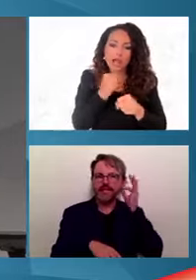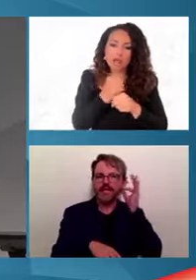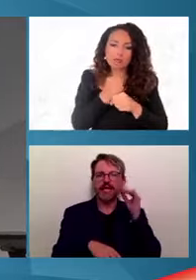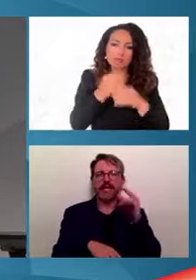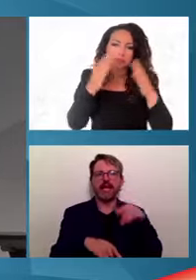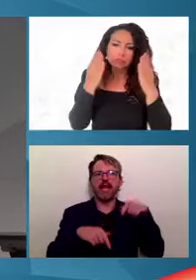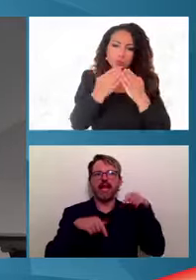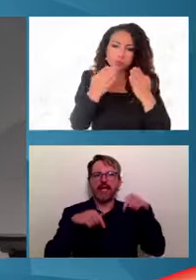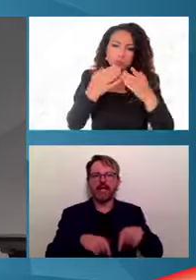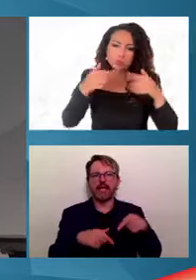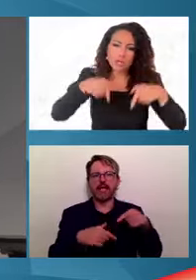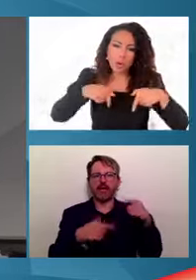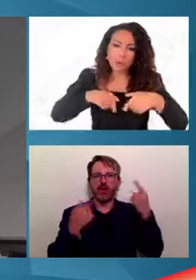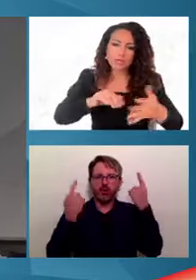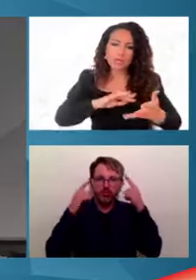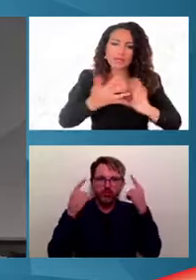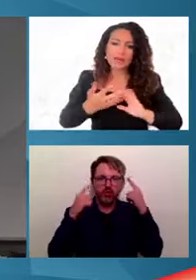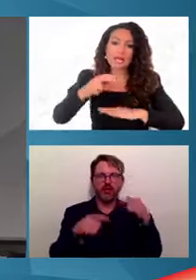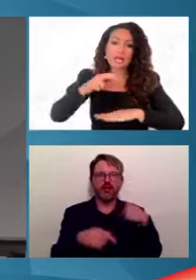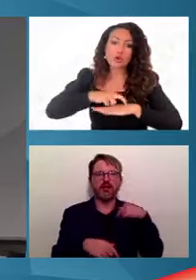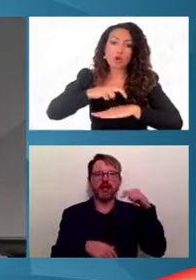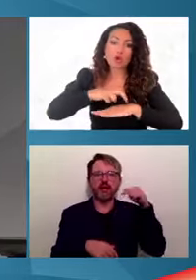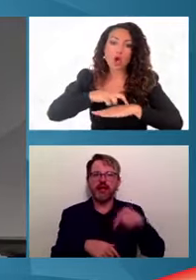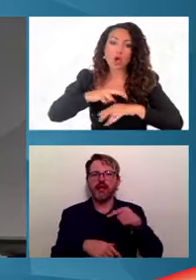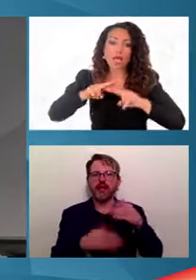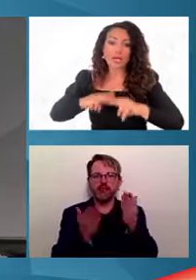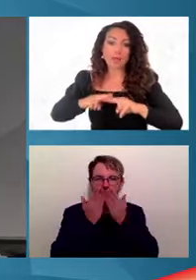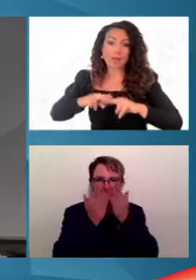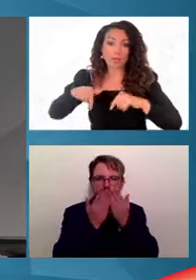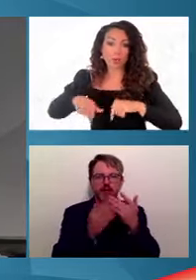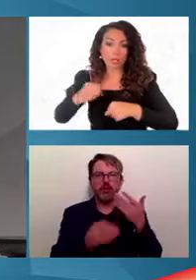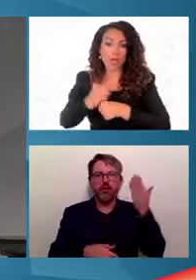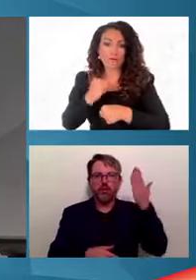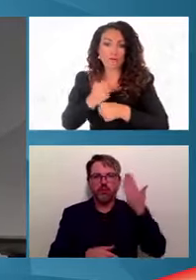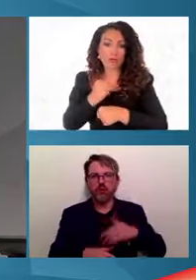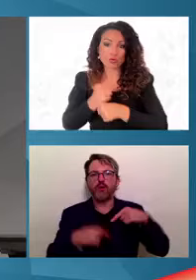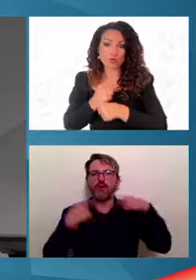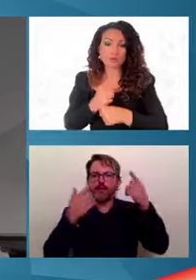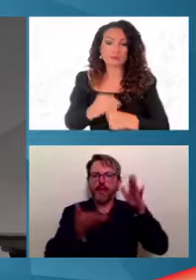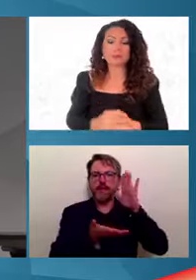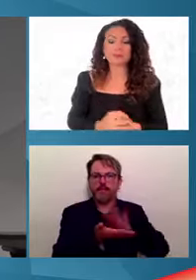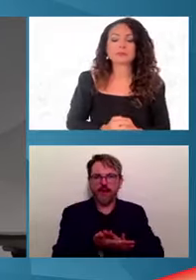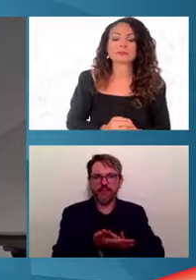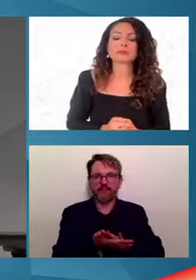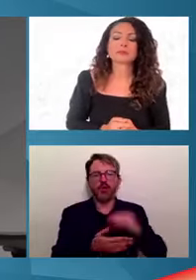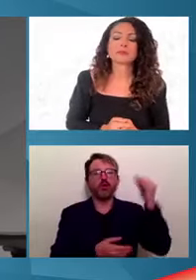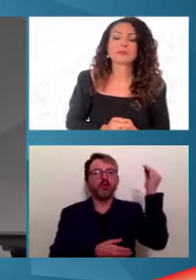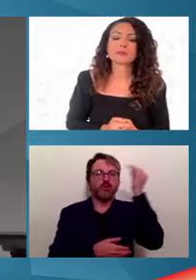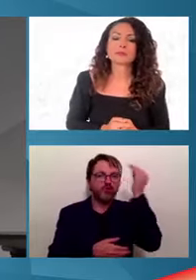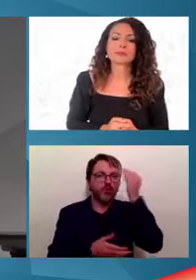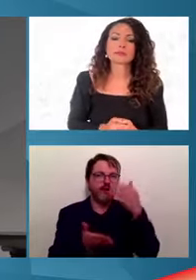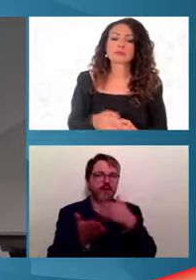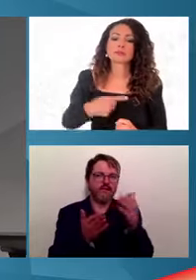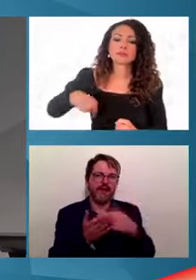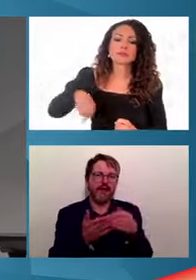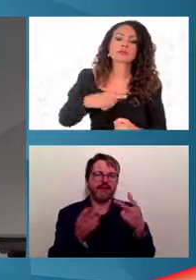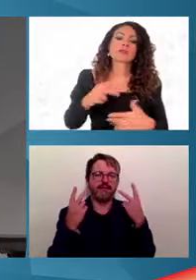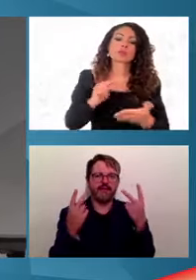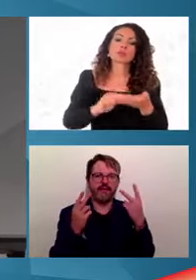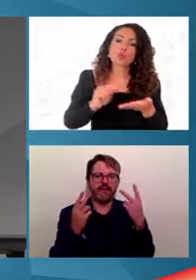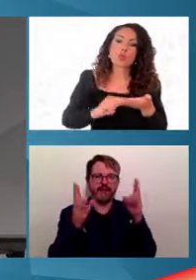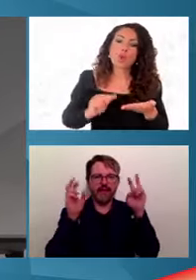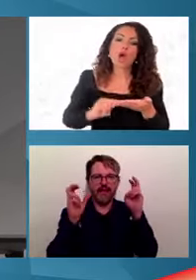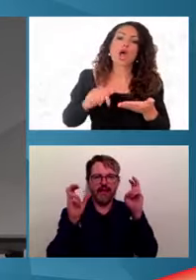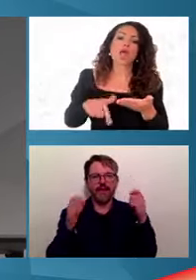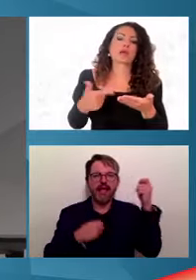qualità. Tanto abbiamo concentrato sulle scuole, perché investire nella formazione è sempre stata una nostra priorità. Dobbiamo dare scuole sempre